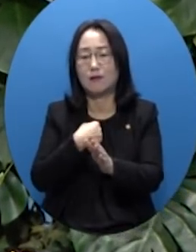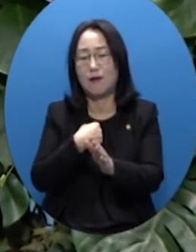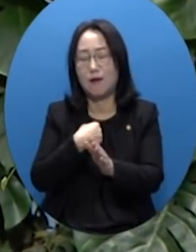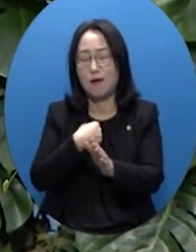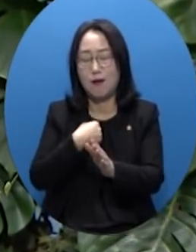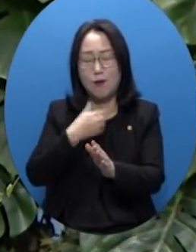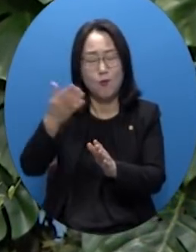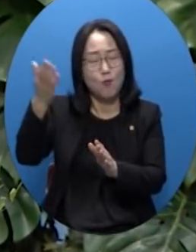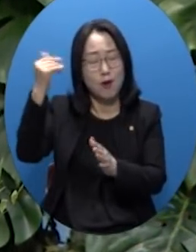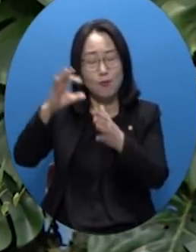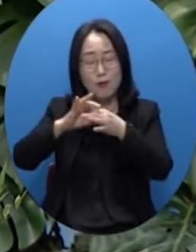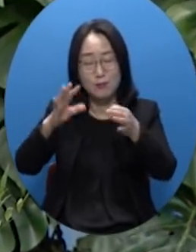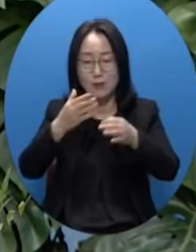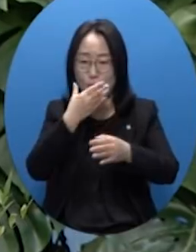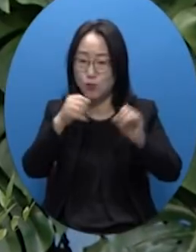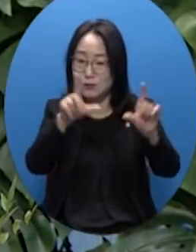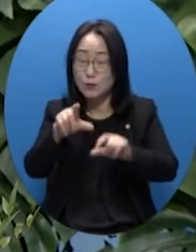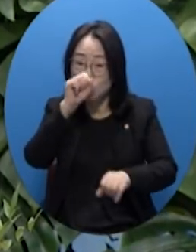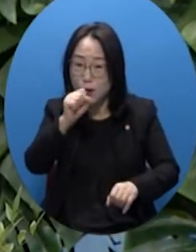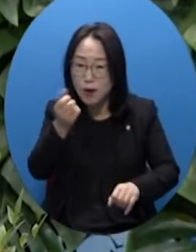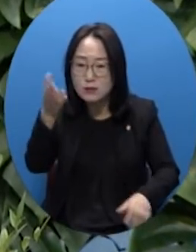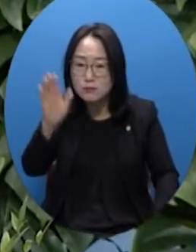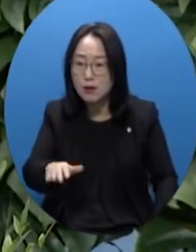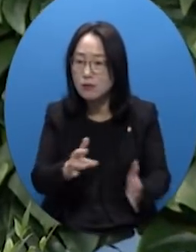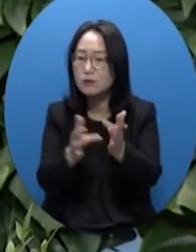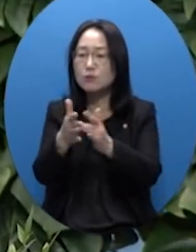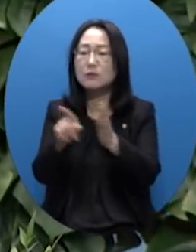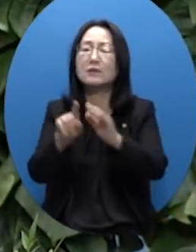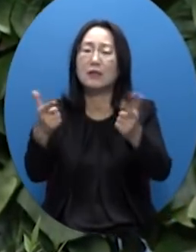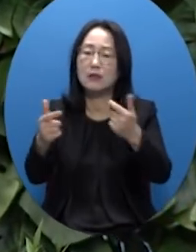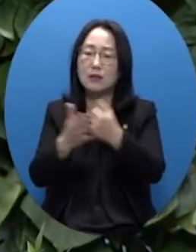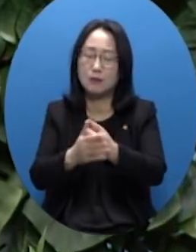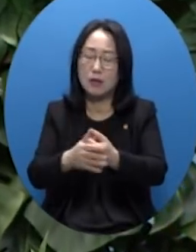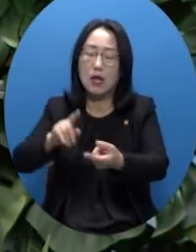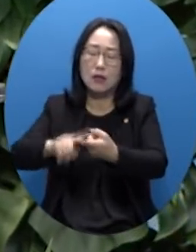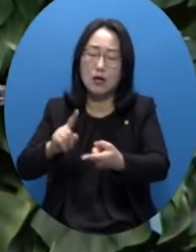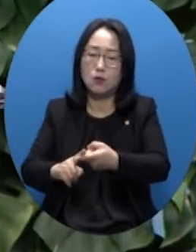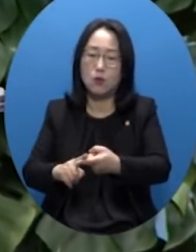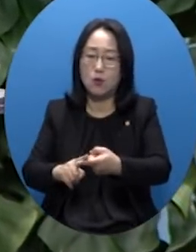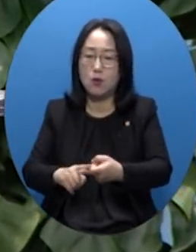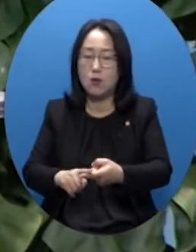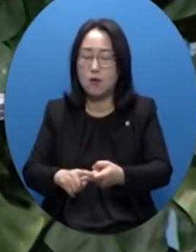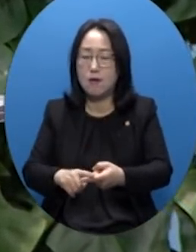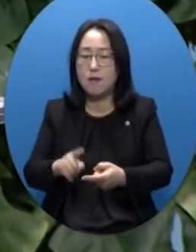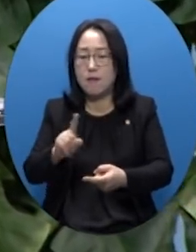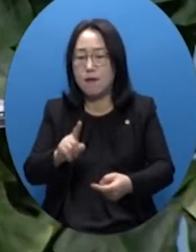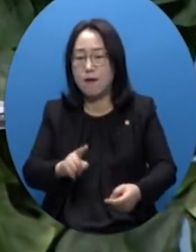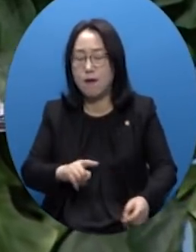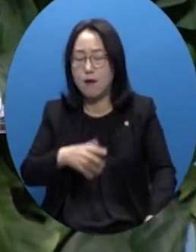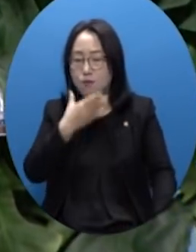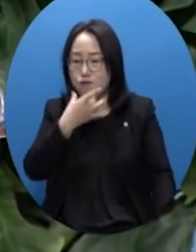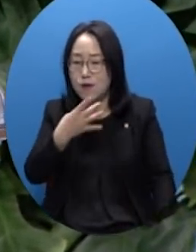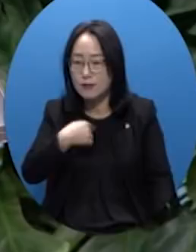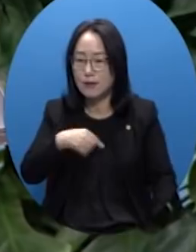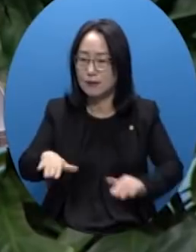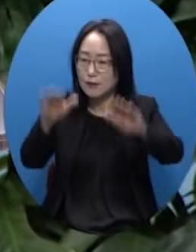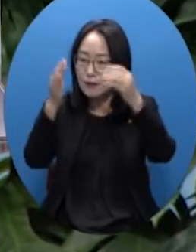그것이 마음에 미움과 분노 로 잡았음 삭 타롯 자리잡아서